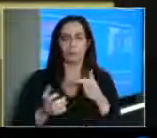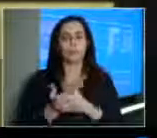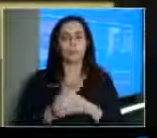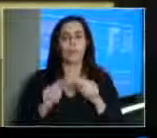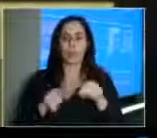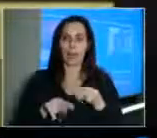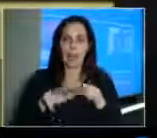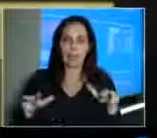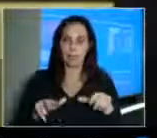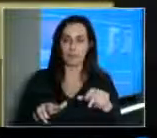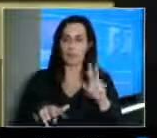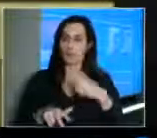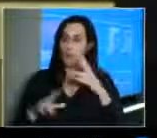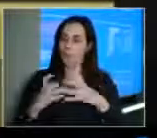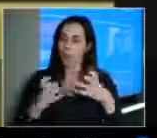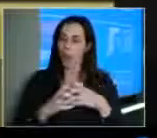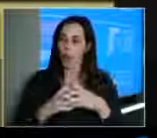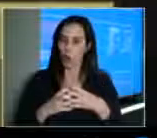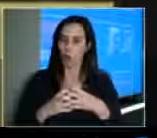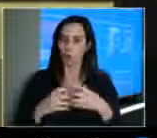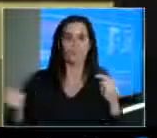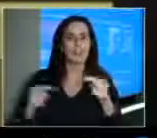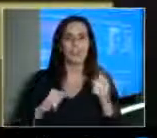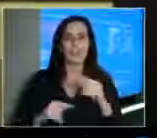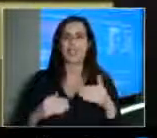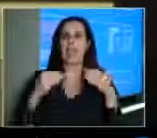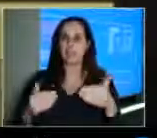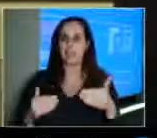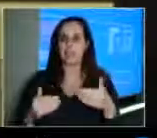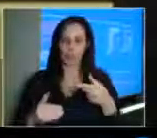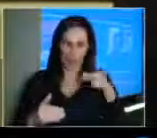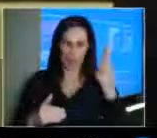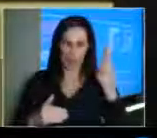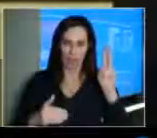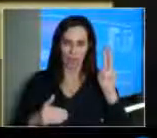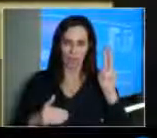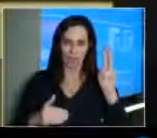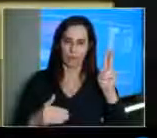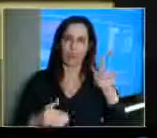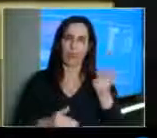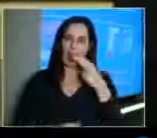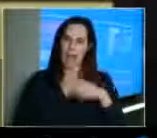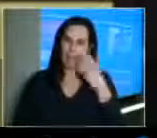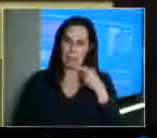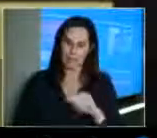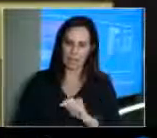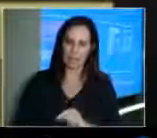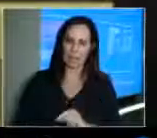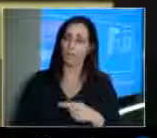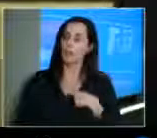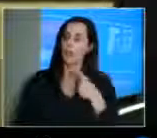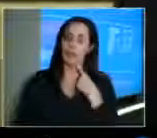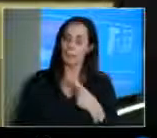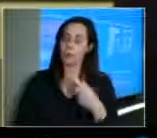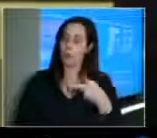להגיע למצב שבו ישבו שתי מפלגות יריבות והתווכחו מי יקדם ותקדם יותר את הקהילה הגאה בישראל. אנחנו מדברים